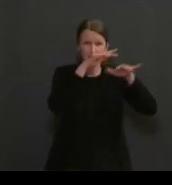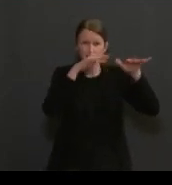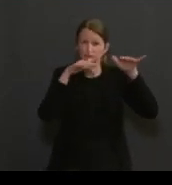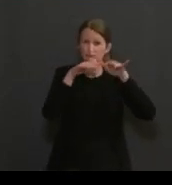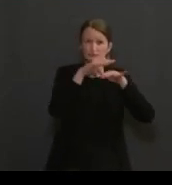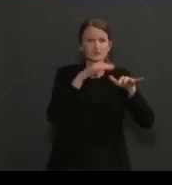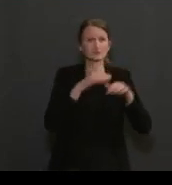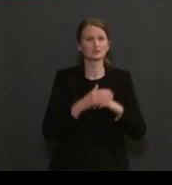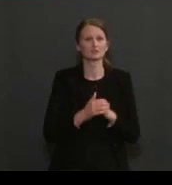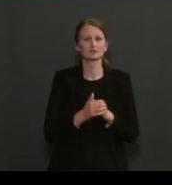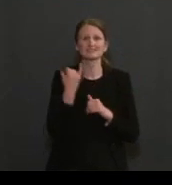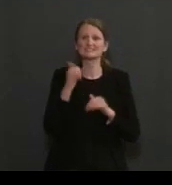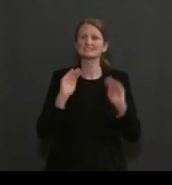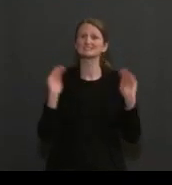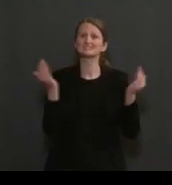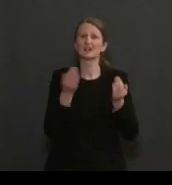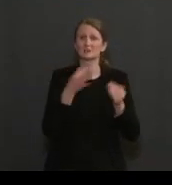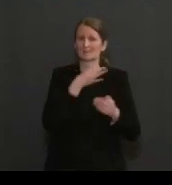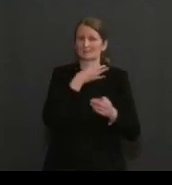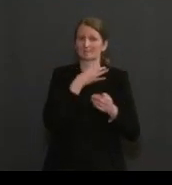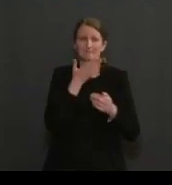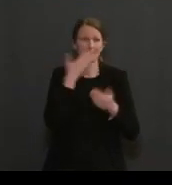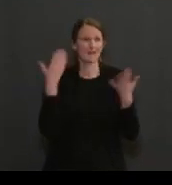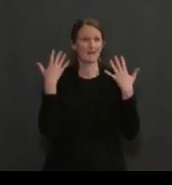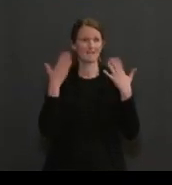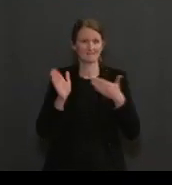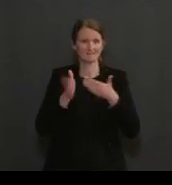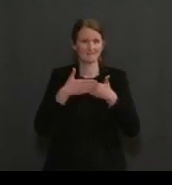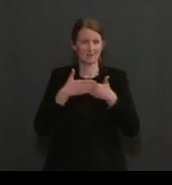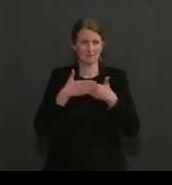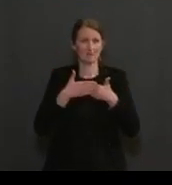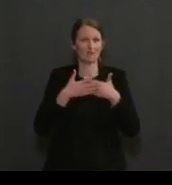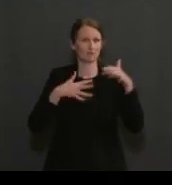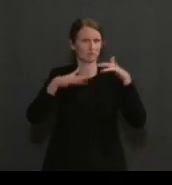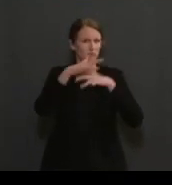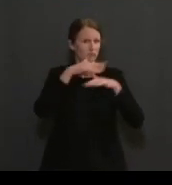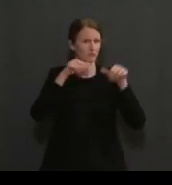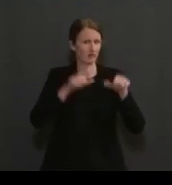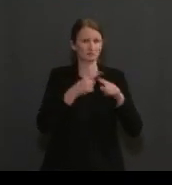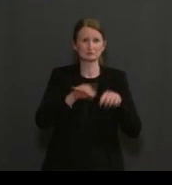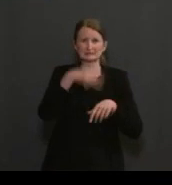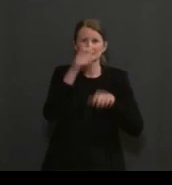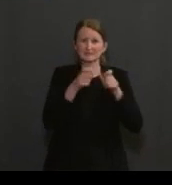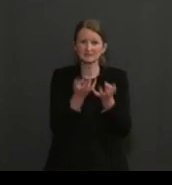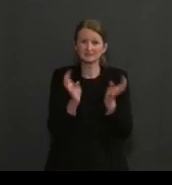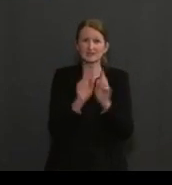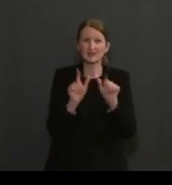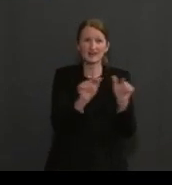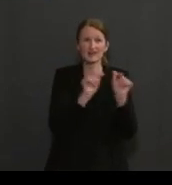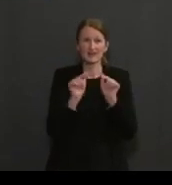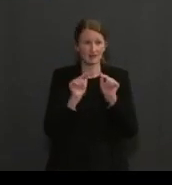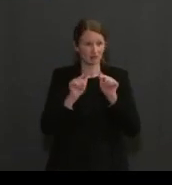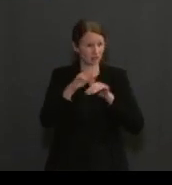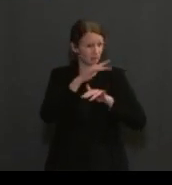locaux fermés et de locaux dans lesquels il y a beaucoup de personnes qui sont présentes. À nouveau, les locaux les plus